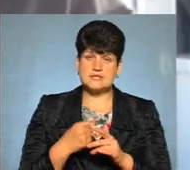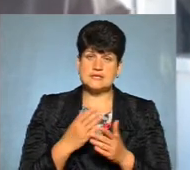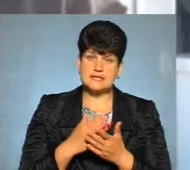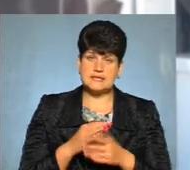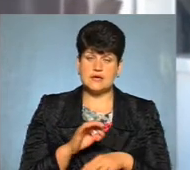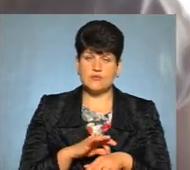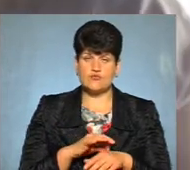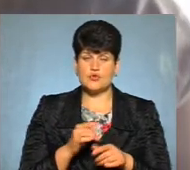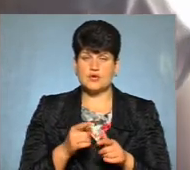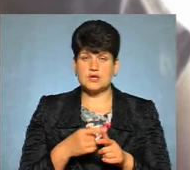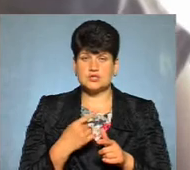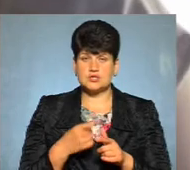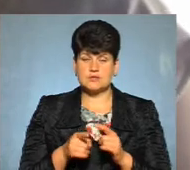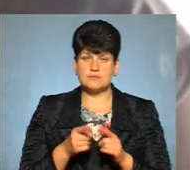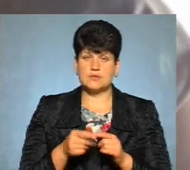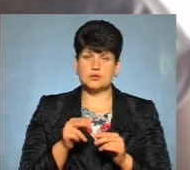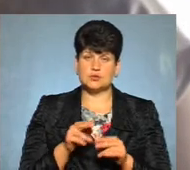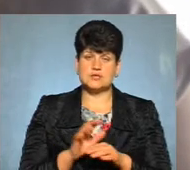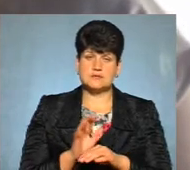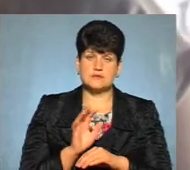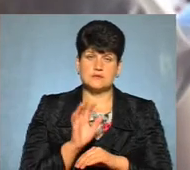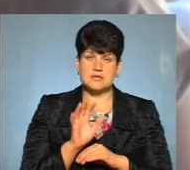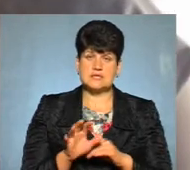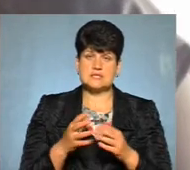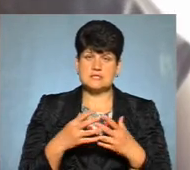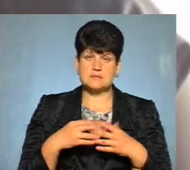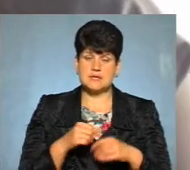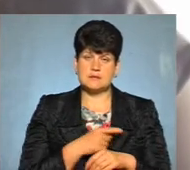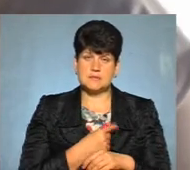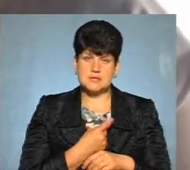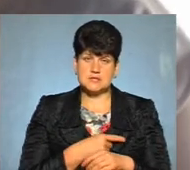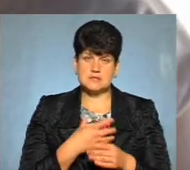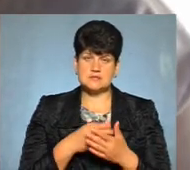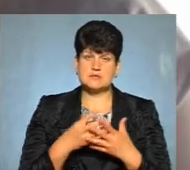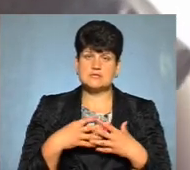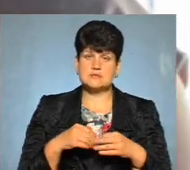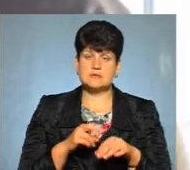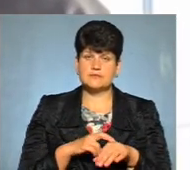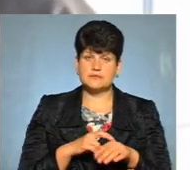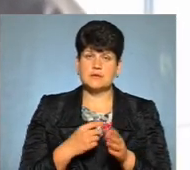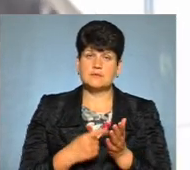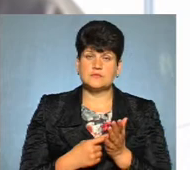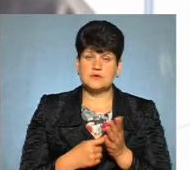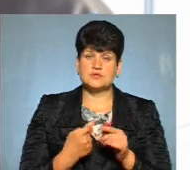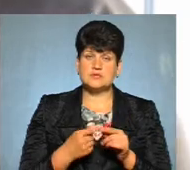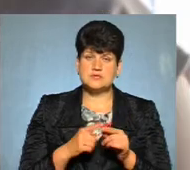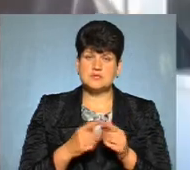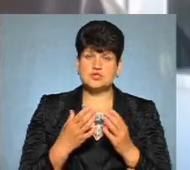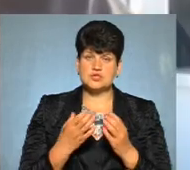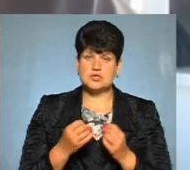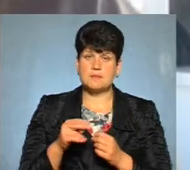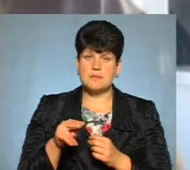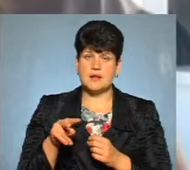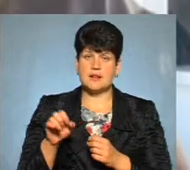в стадії захворювання, ми її тоді скеровуємо на сімейну медицину до свого сімейного лікаря і, звичайно, підтверджуємо цей тест ще